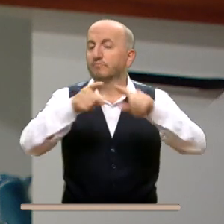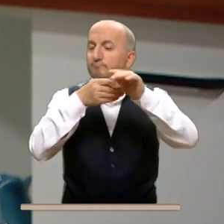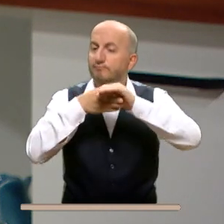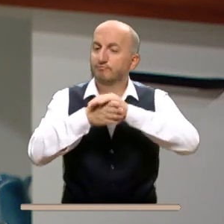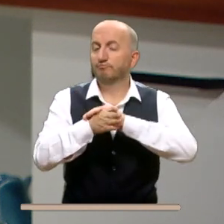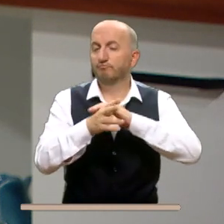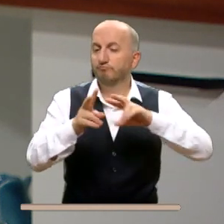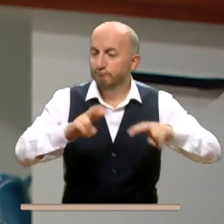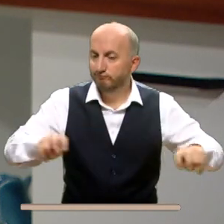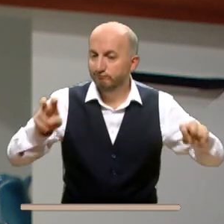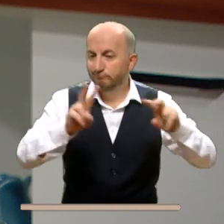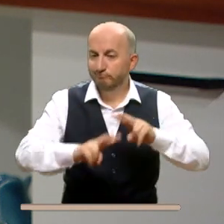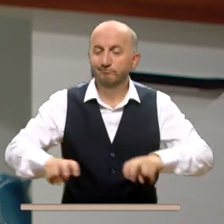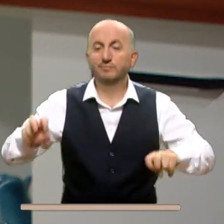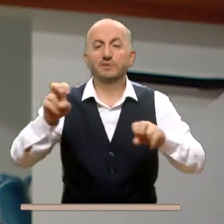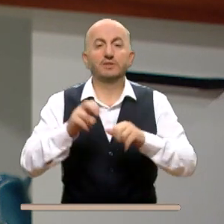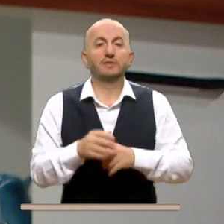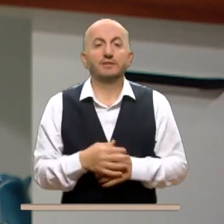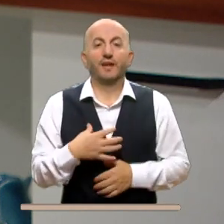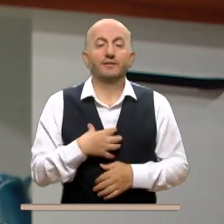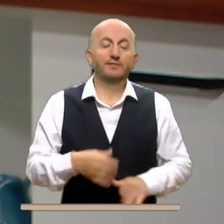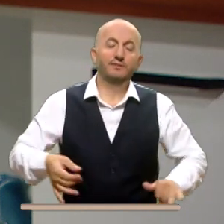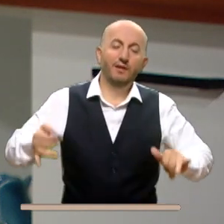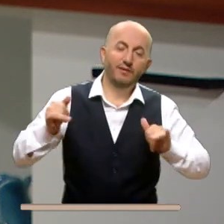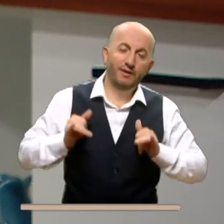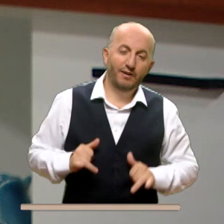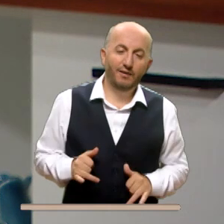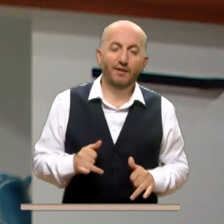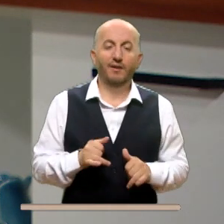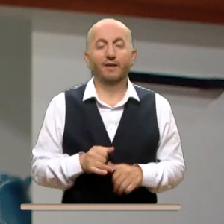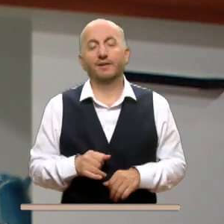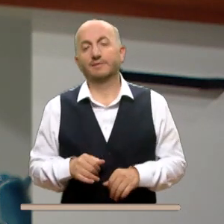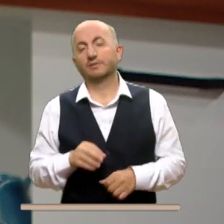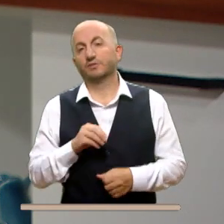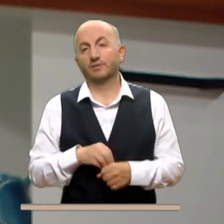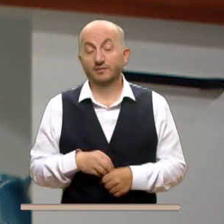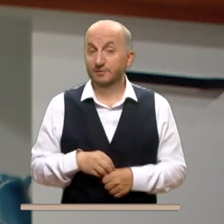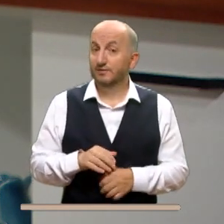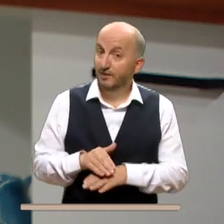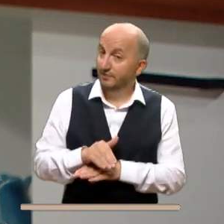çok araştırma içerisine giriyorlar. Kesinlikle. Ve kendilerinin rahat, biraz da konfor içerisinde